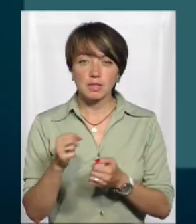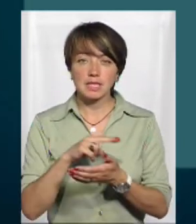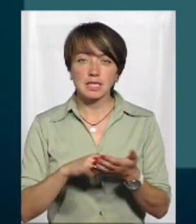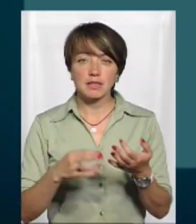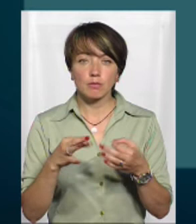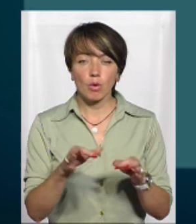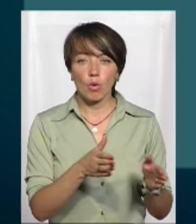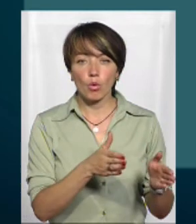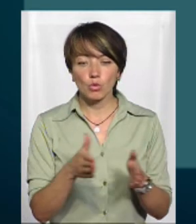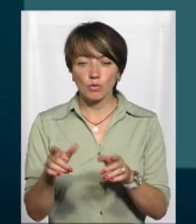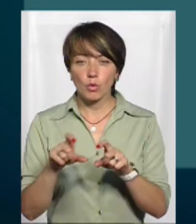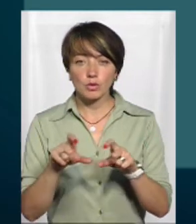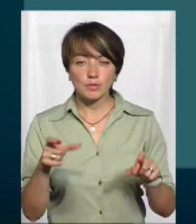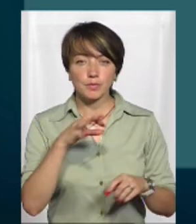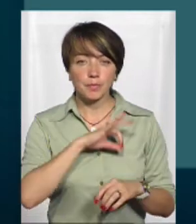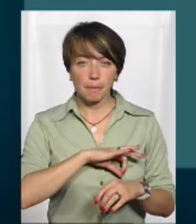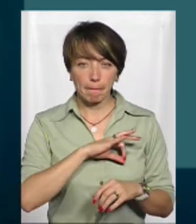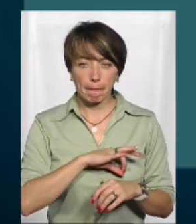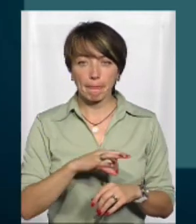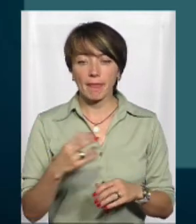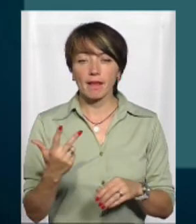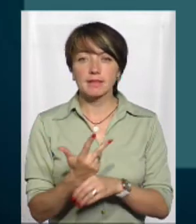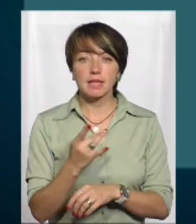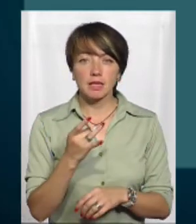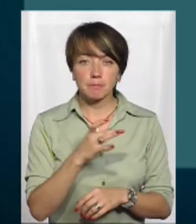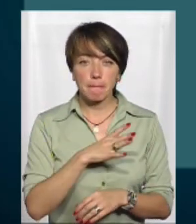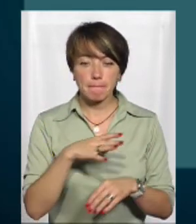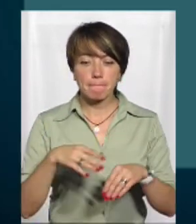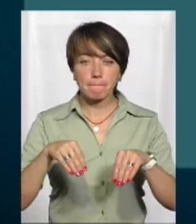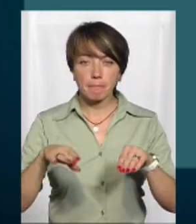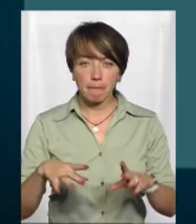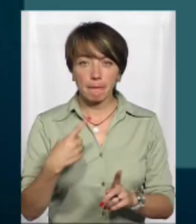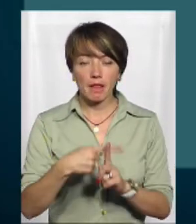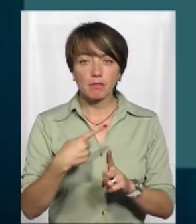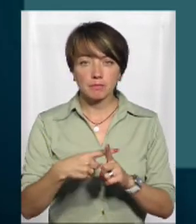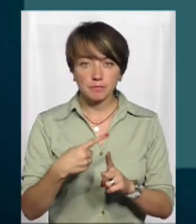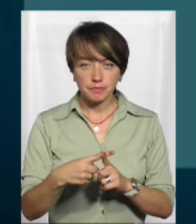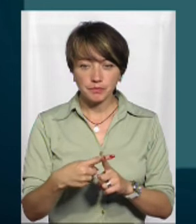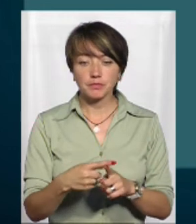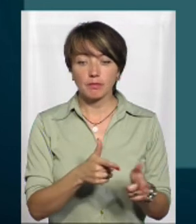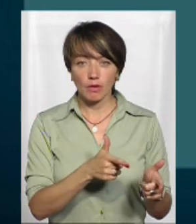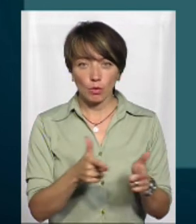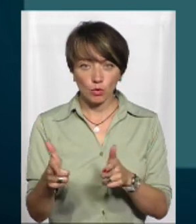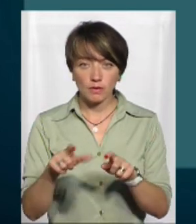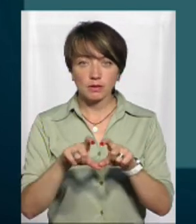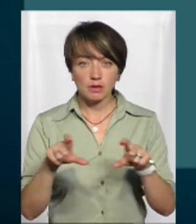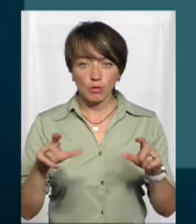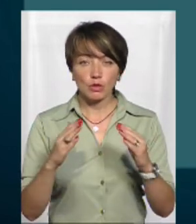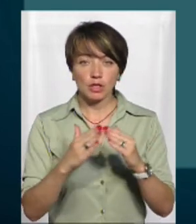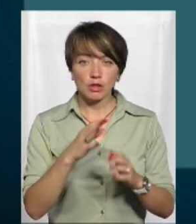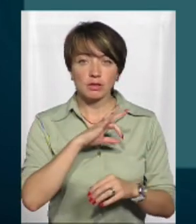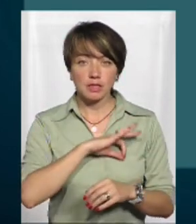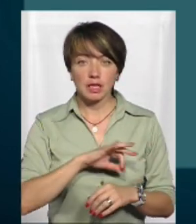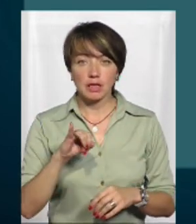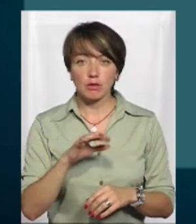про готовність об'єкту до експлуатації 3 рази. Було прийнято позитивне рішення щодо готовності об'єкта до експлуатації